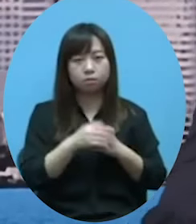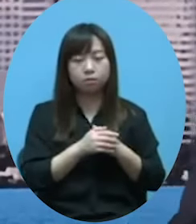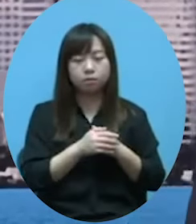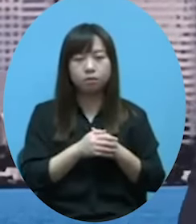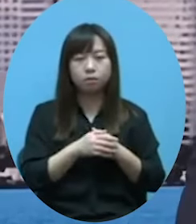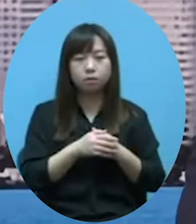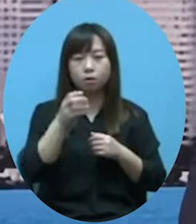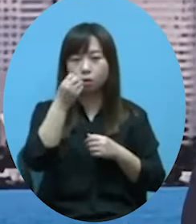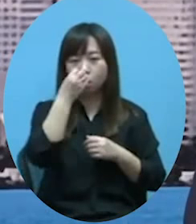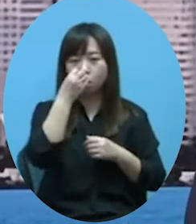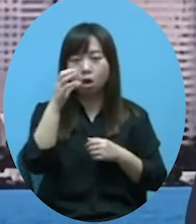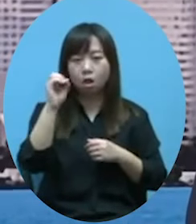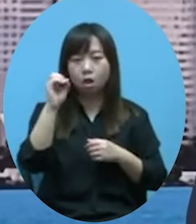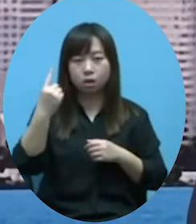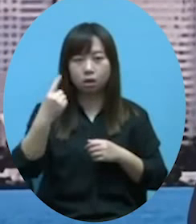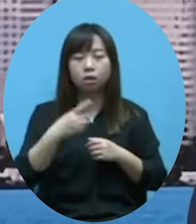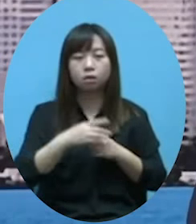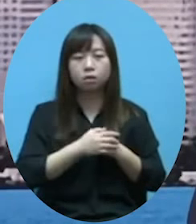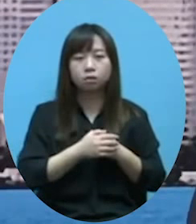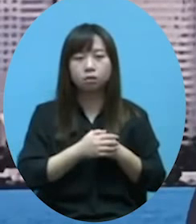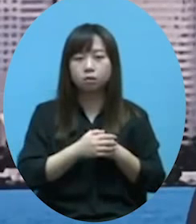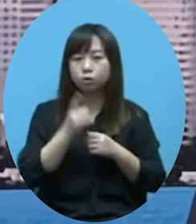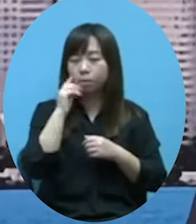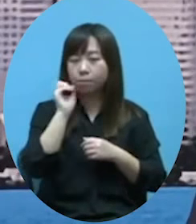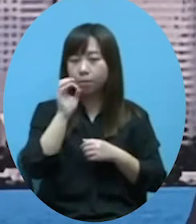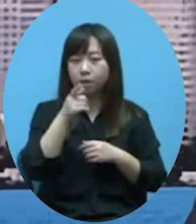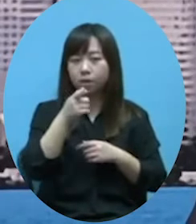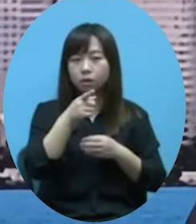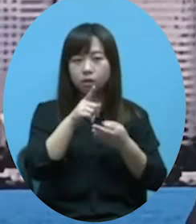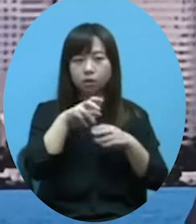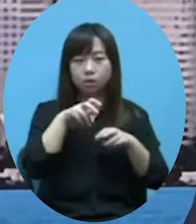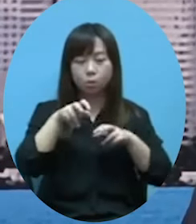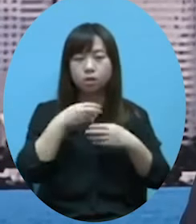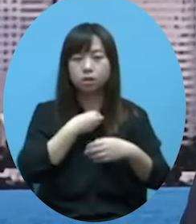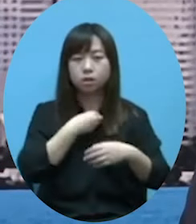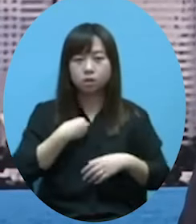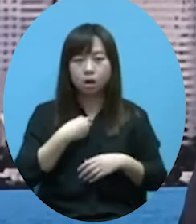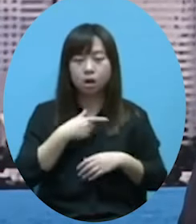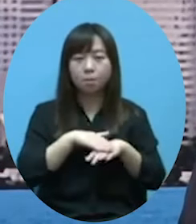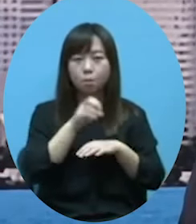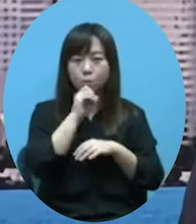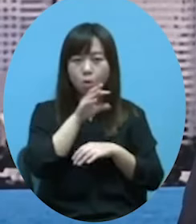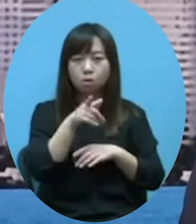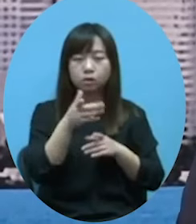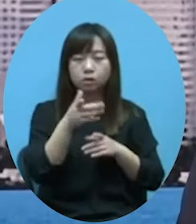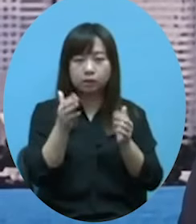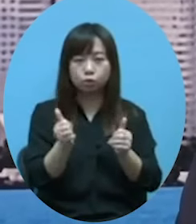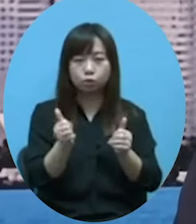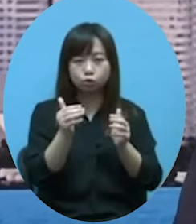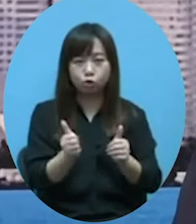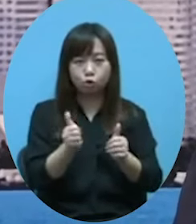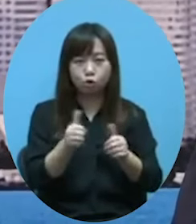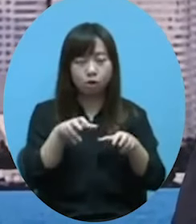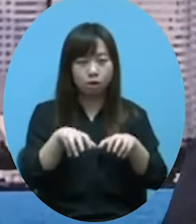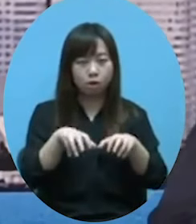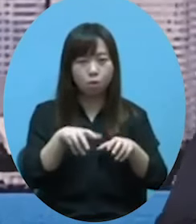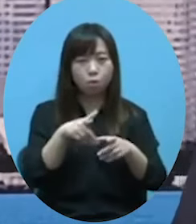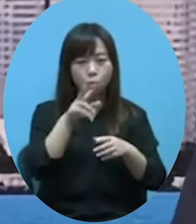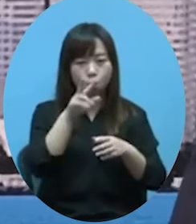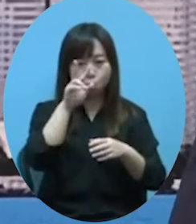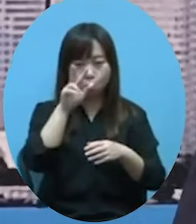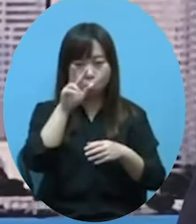你好香港01也想問問市醫生其實剛才也有說到一個正常的就是在狗隻島都沒有找